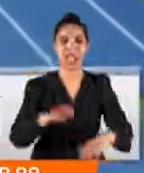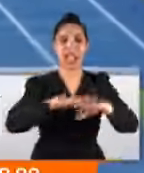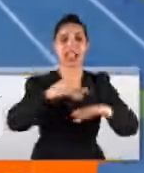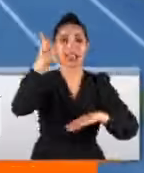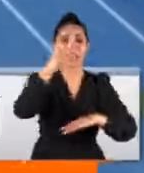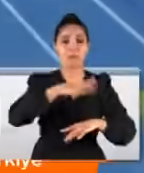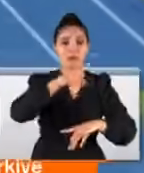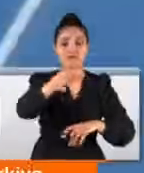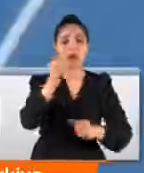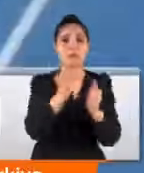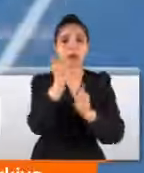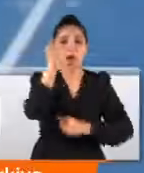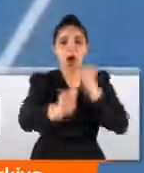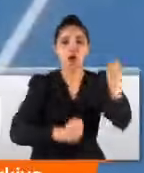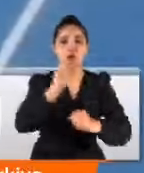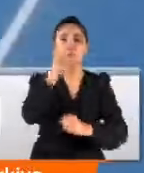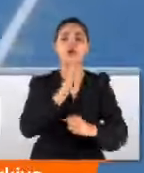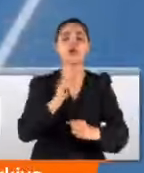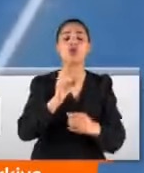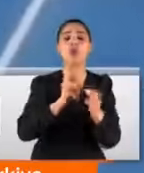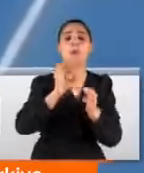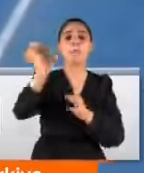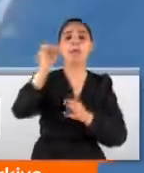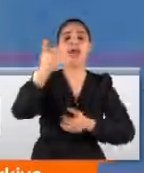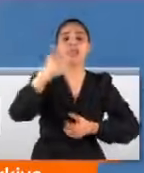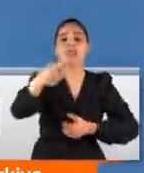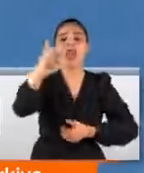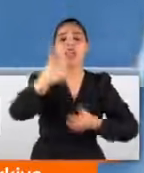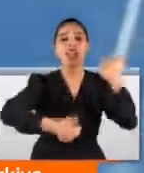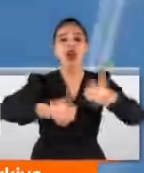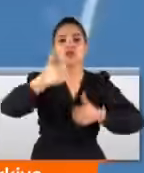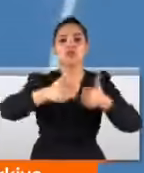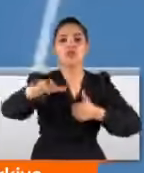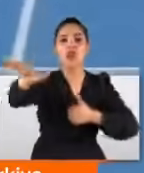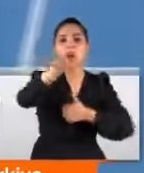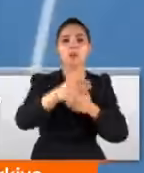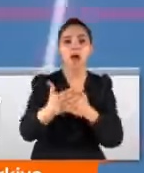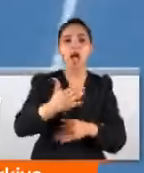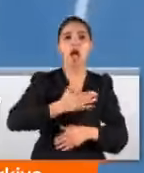Elindeki kamerayla koştu, 100 metre yarışında tüm yarışçıları geride bıraktı.